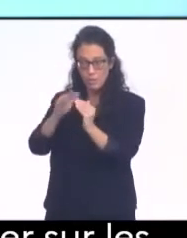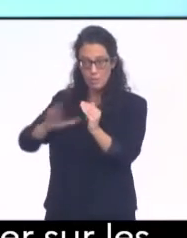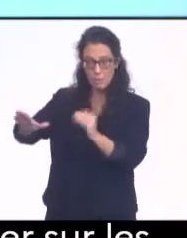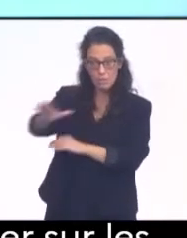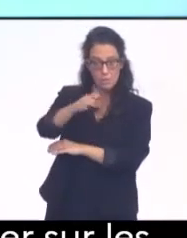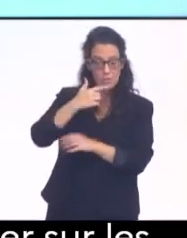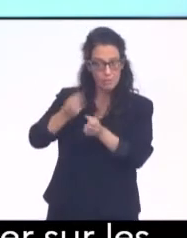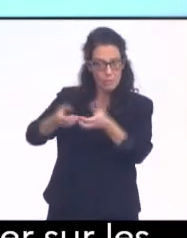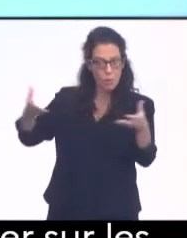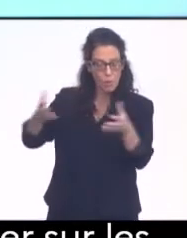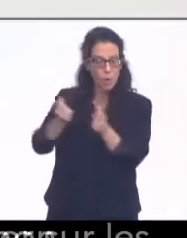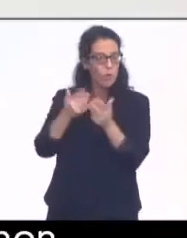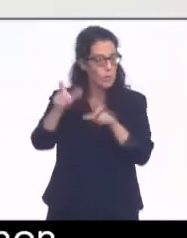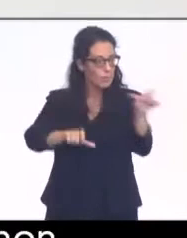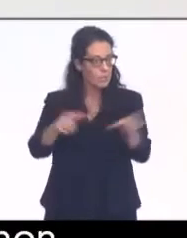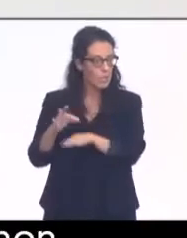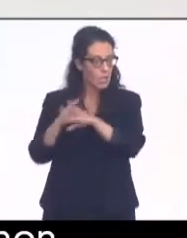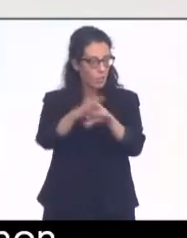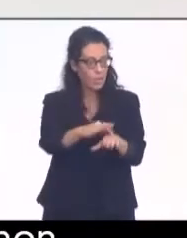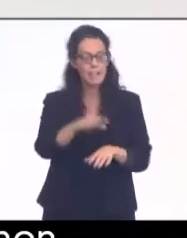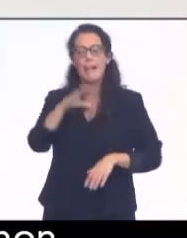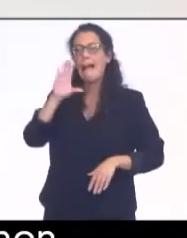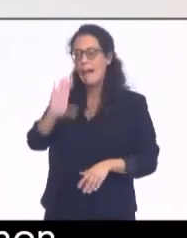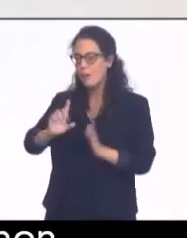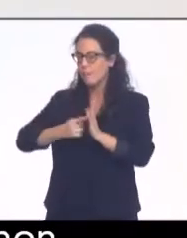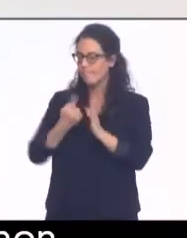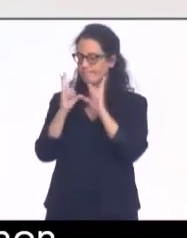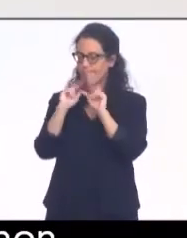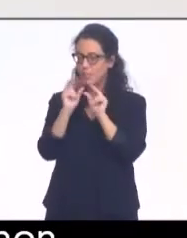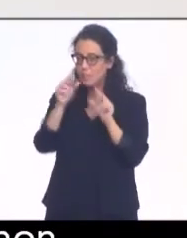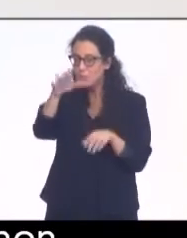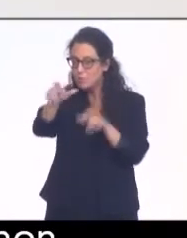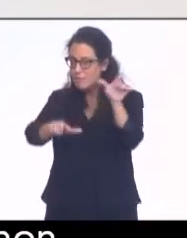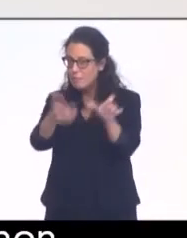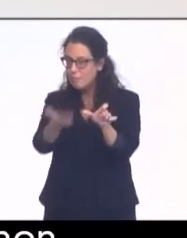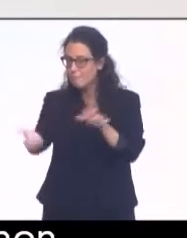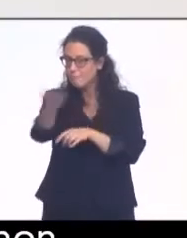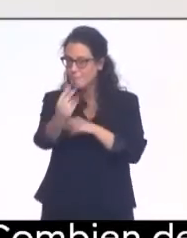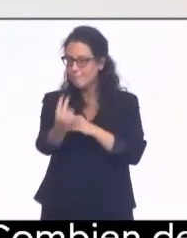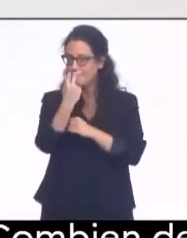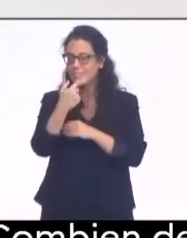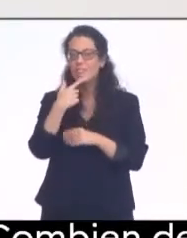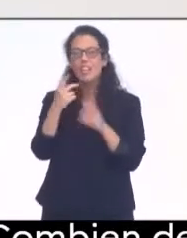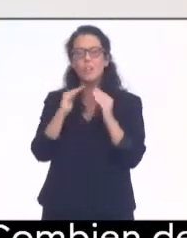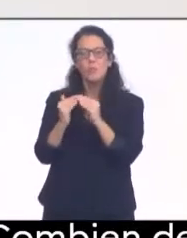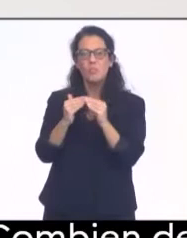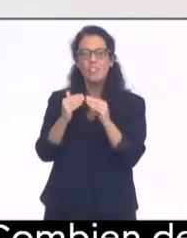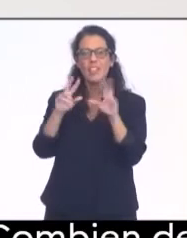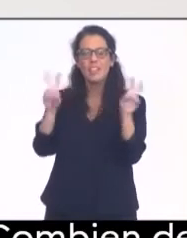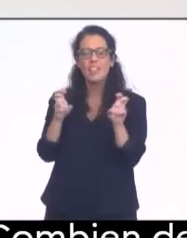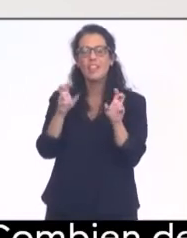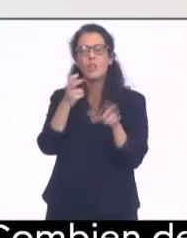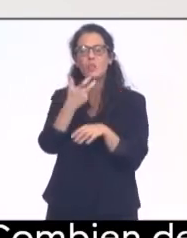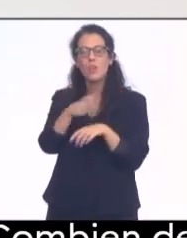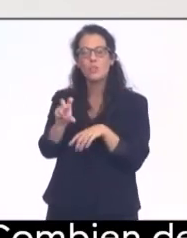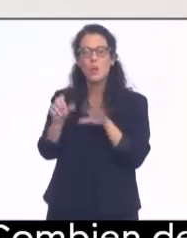accompagnées? Alors, peut-être préciser pour nos auditeurs ce que ça veut dire communauté 360. En fait, c'est